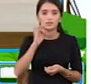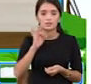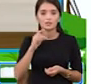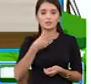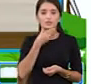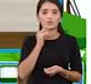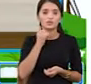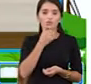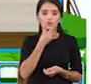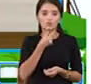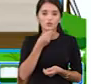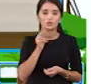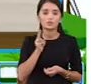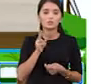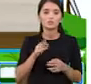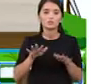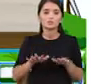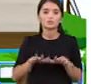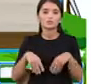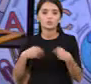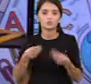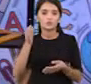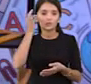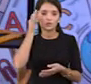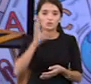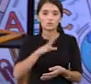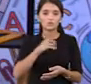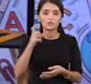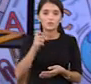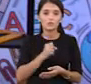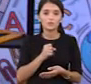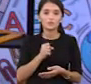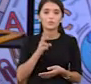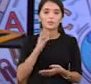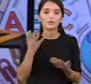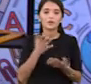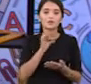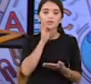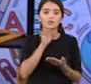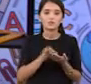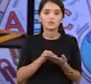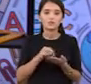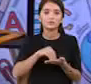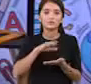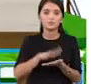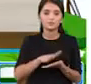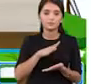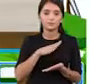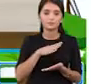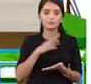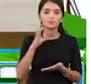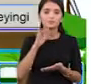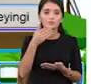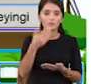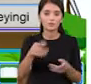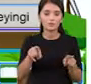chol. Yodingizga tushdimi? Ha. Qaysi javobni belgiladingiz?